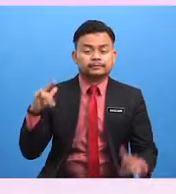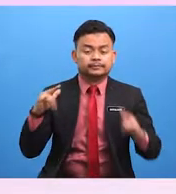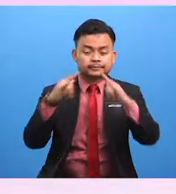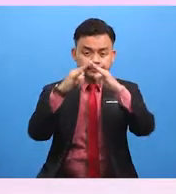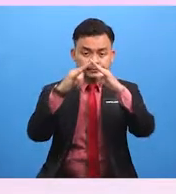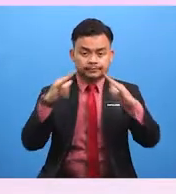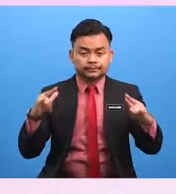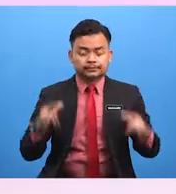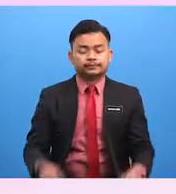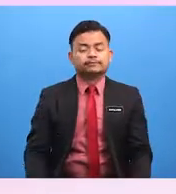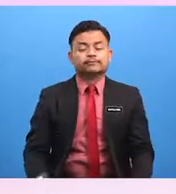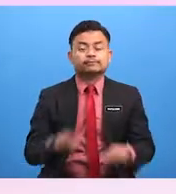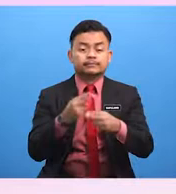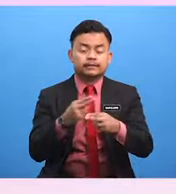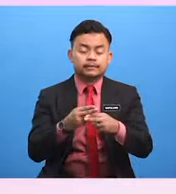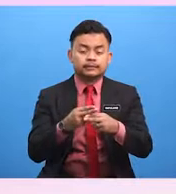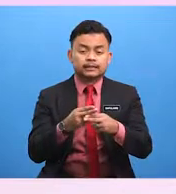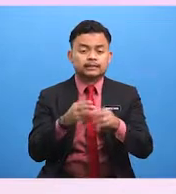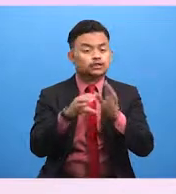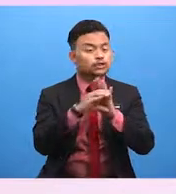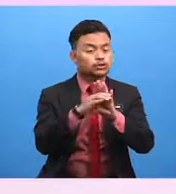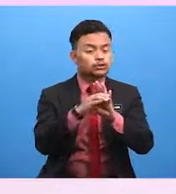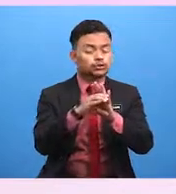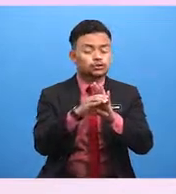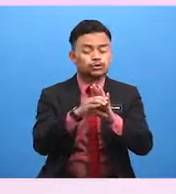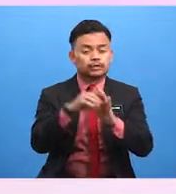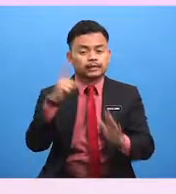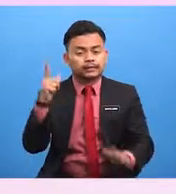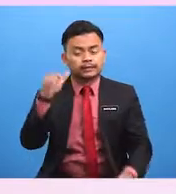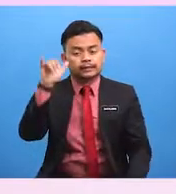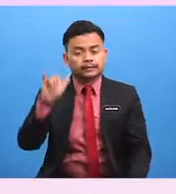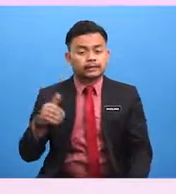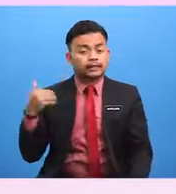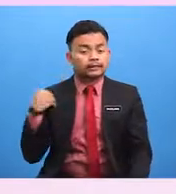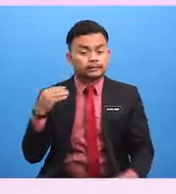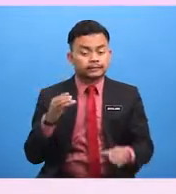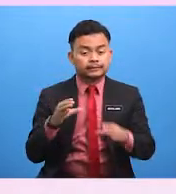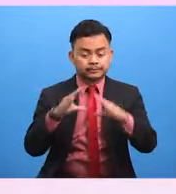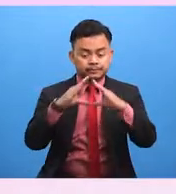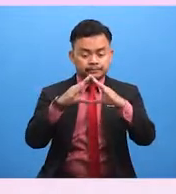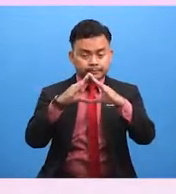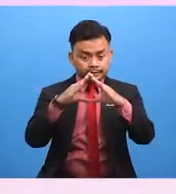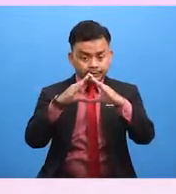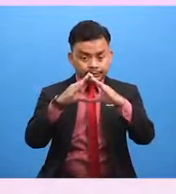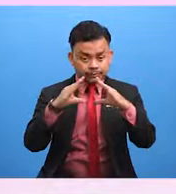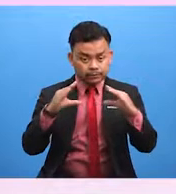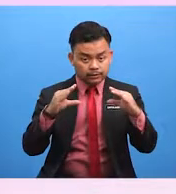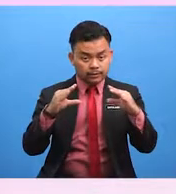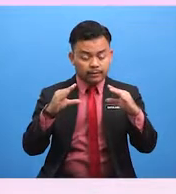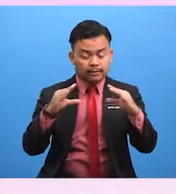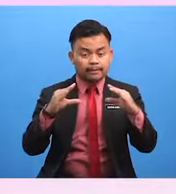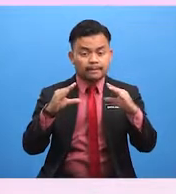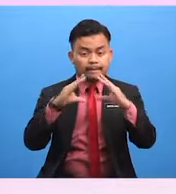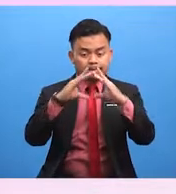Cuba kamu namakan contoh objek lain yang mempunyai bentuk bongkah piramid.